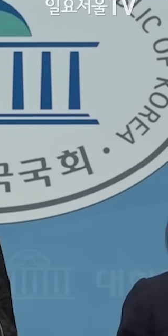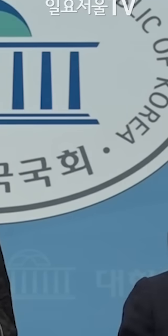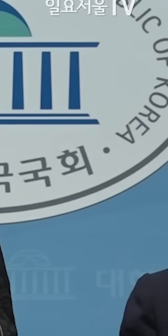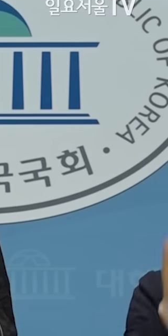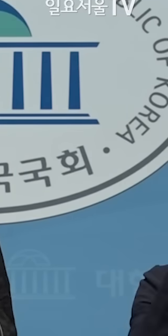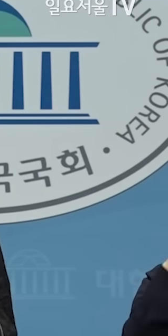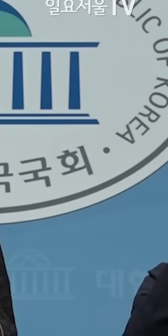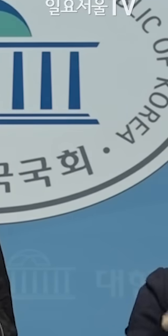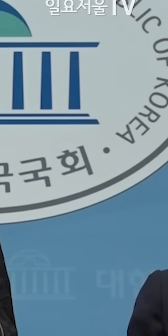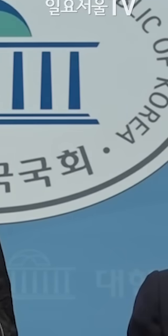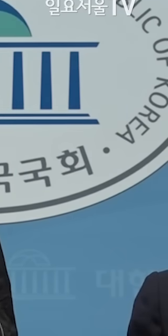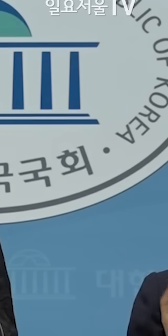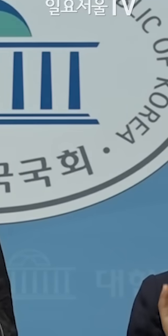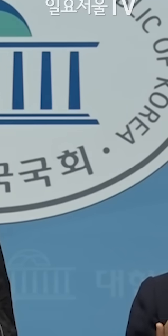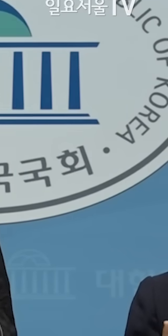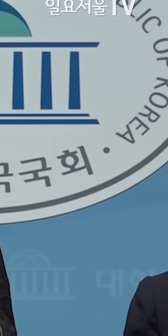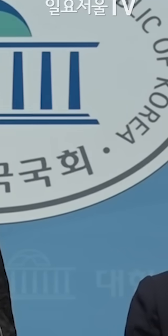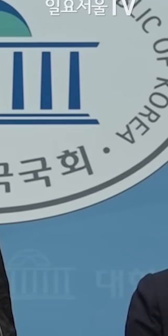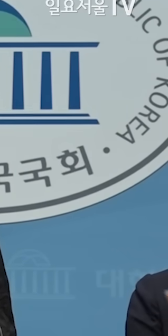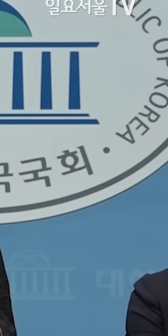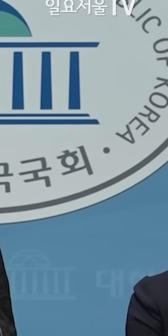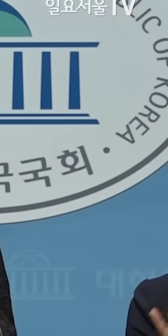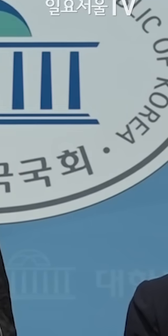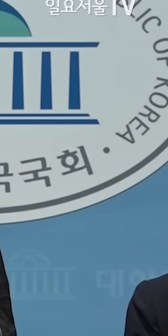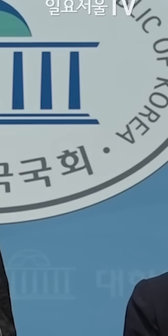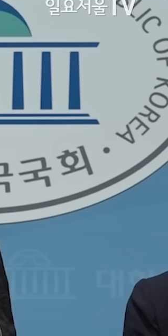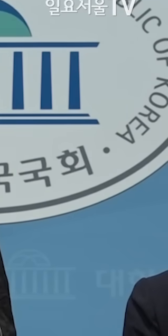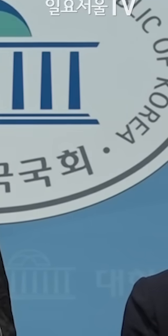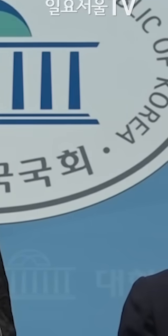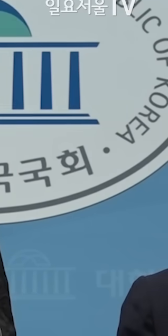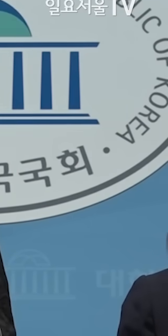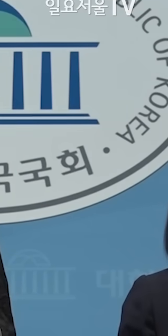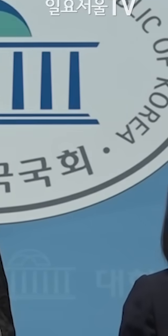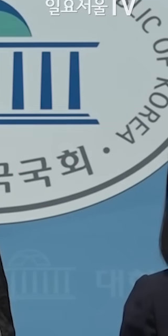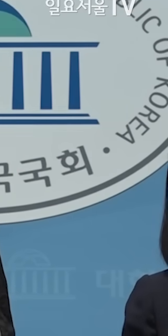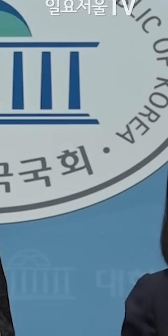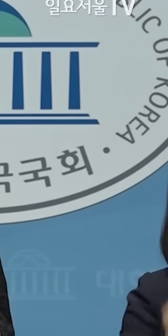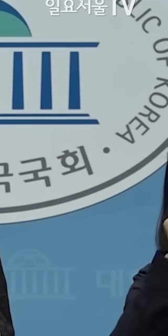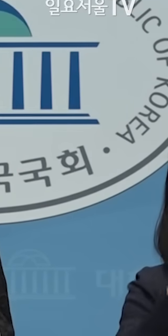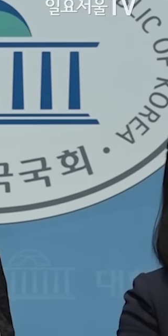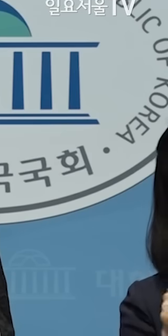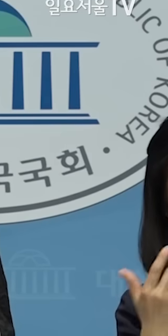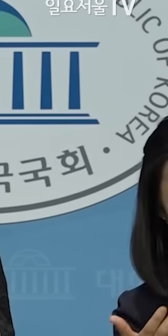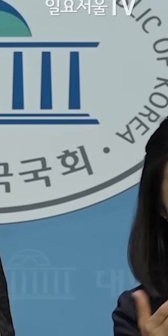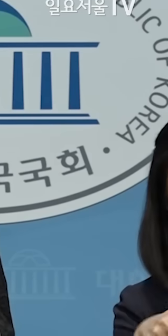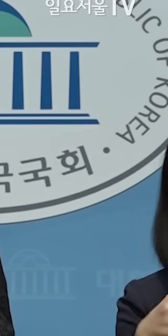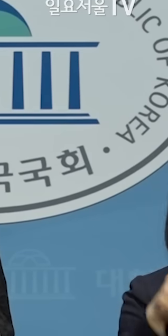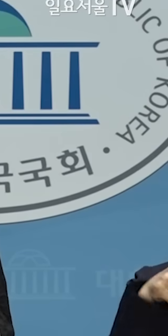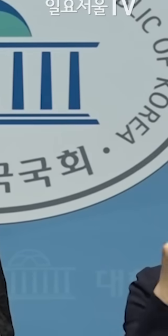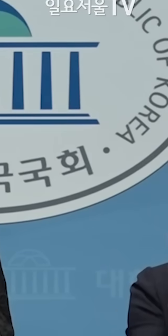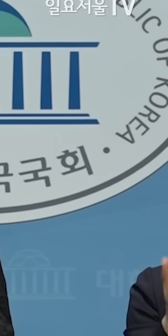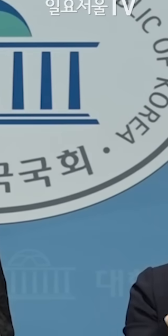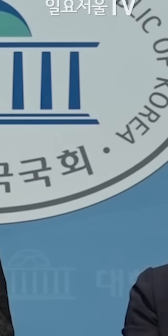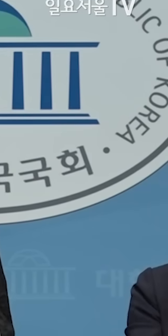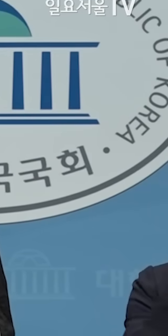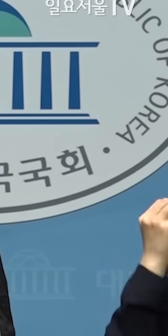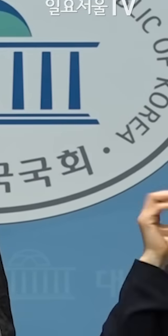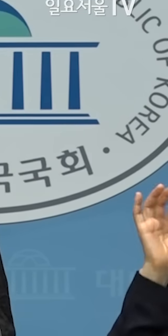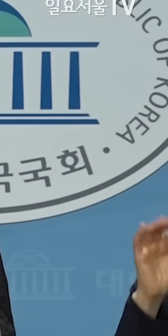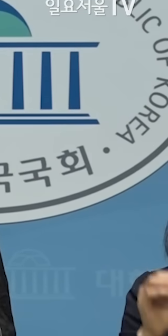메시지를 내기에 이런 지율 어떤 메시지를 내기에 이런 지지율이 가능했는지 신당의를